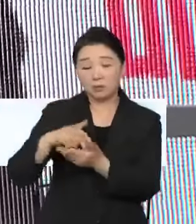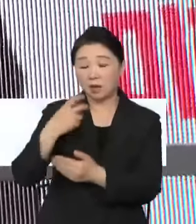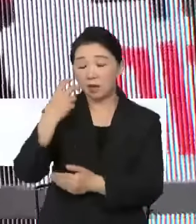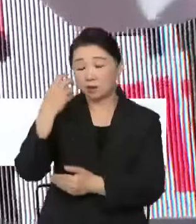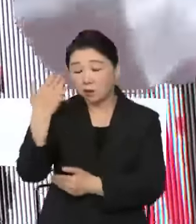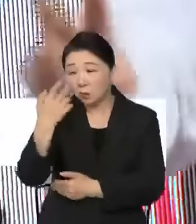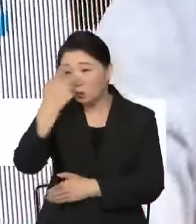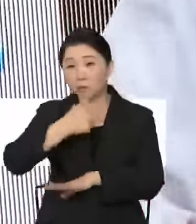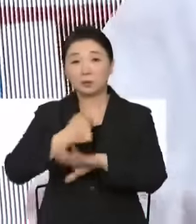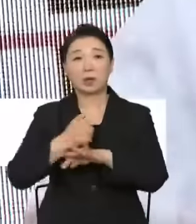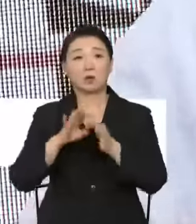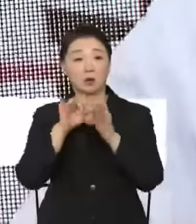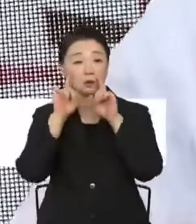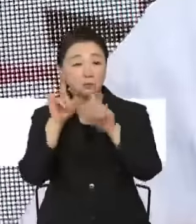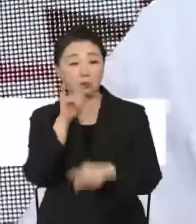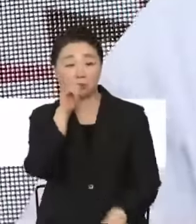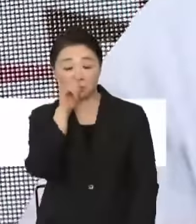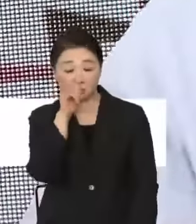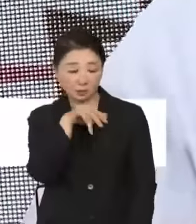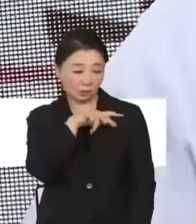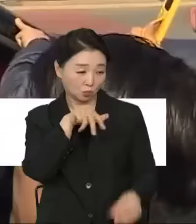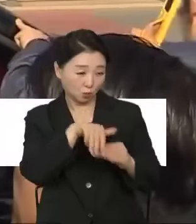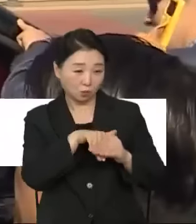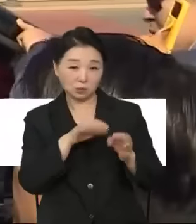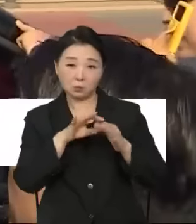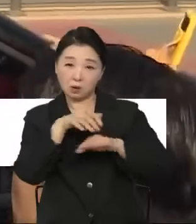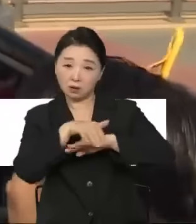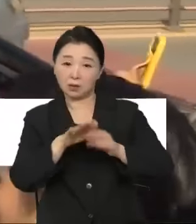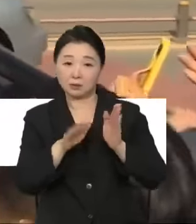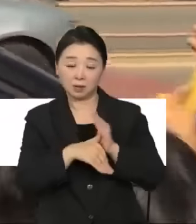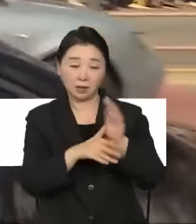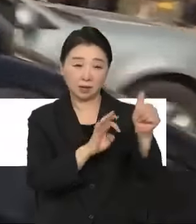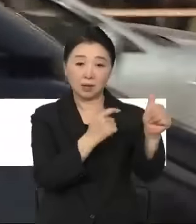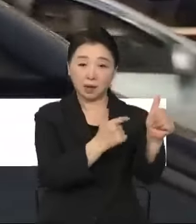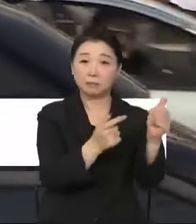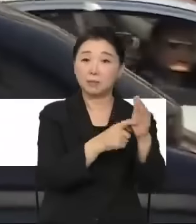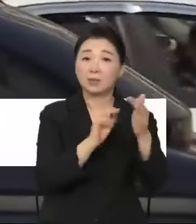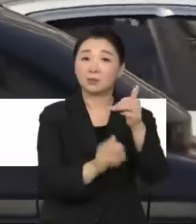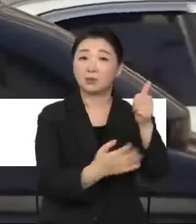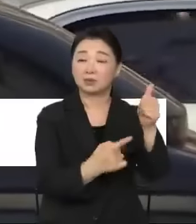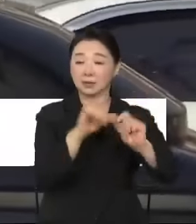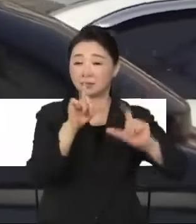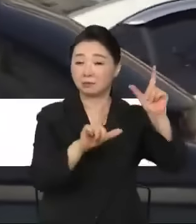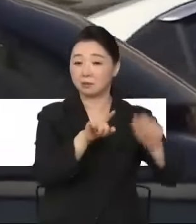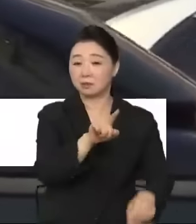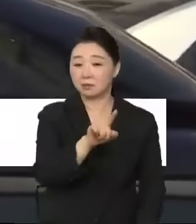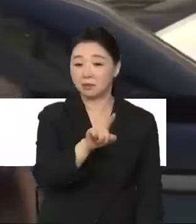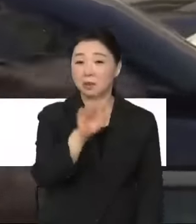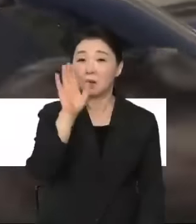여론조사의혹을부인하며 ,이는단지선거전략을구상하는과정에서 당시한대표의이미지가어떻게반영되고있는지확인하기위한것이었으며